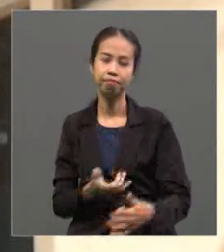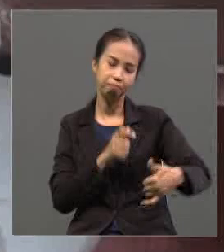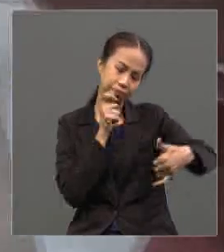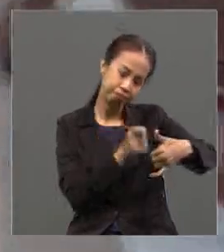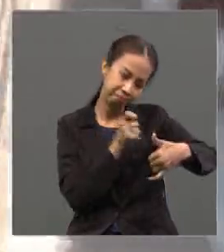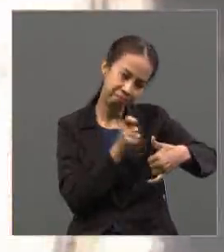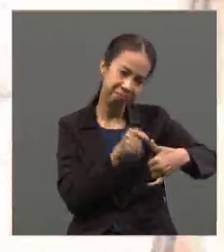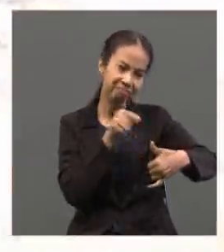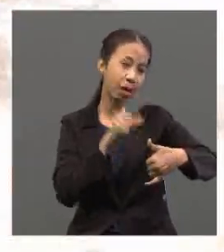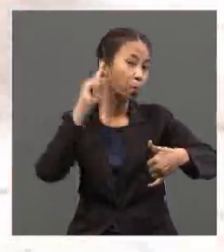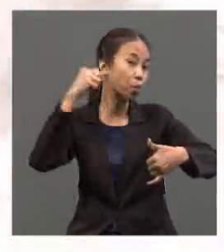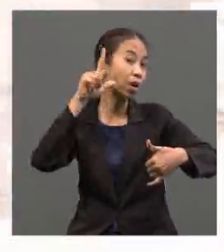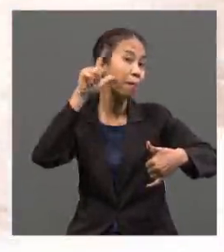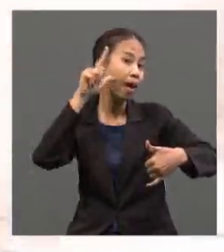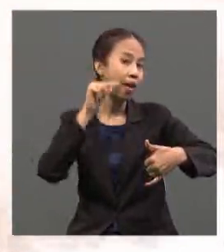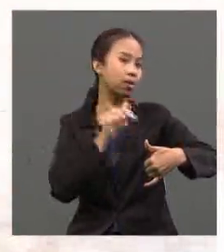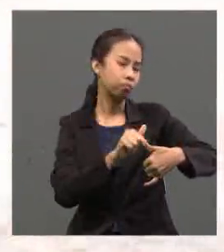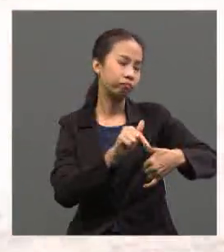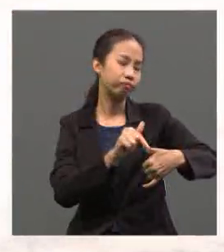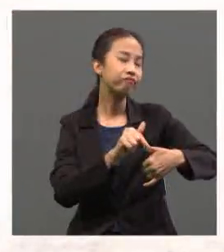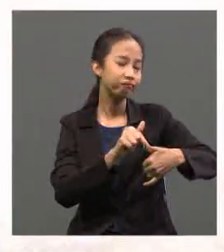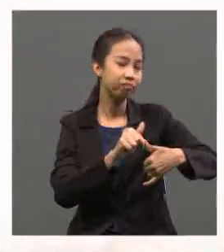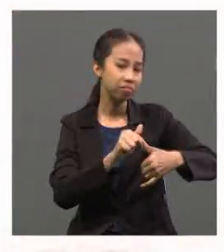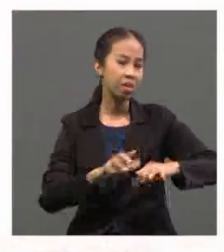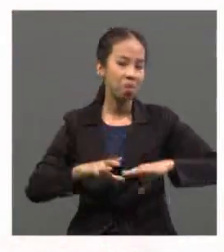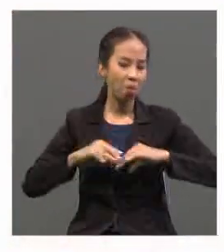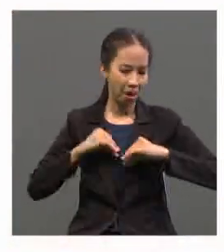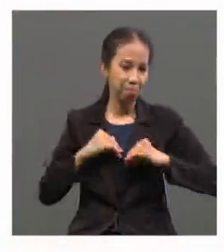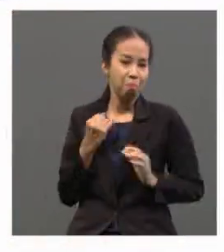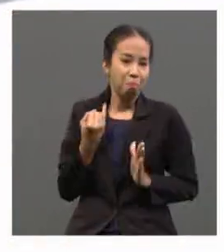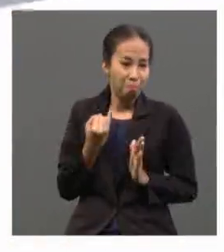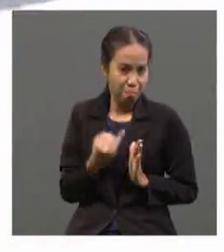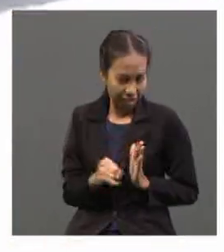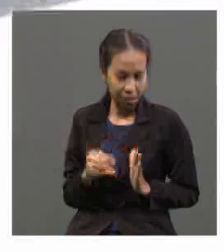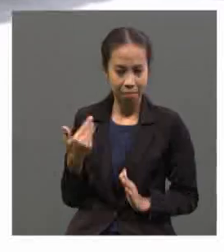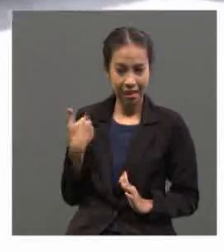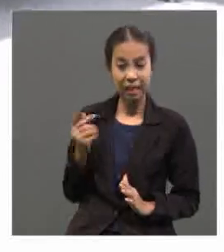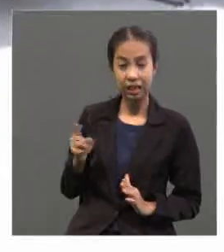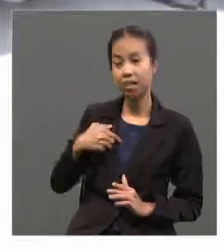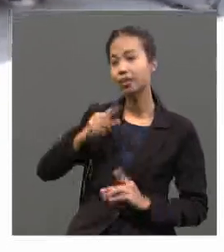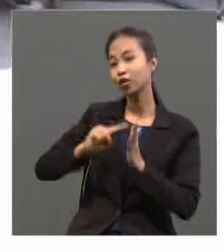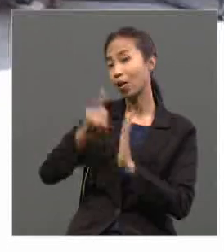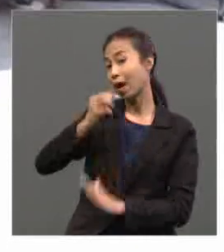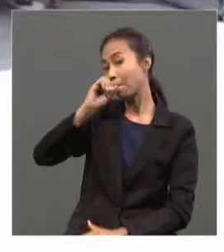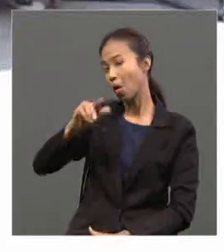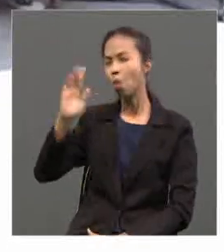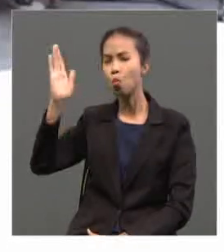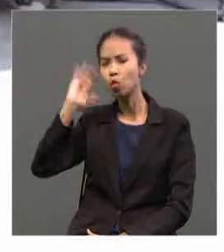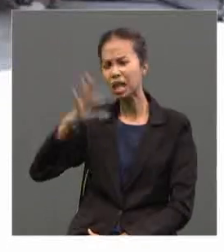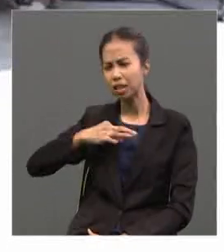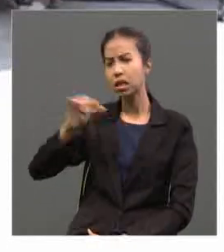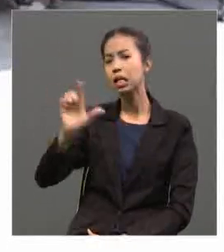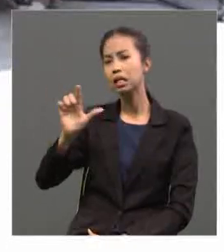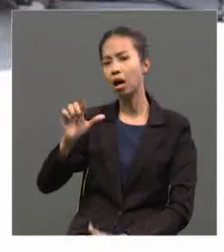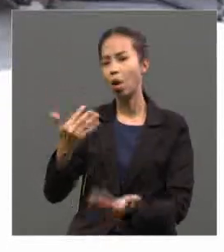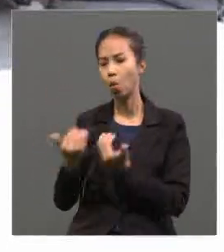คำแม่เด็กแล้วเนี่ยพบว่ามีการรับสารภาพในบางประเด็นที่อ้างว่าเห็นชายเสื้อเหลืองอุ้มลูกออกไปนั้น